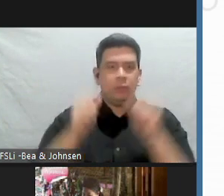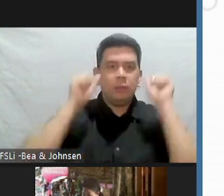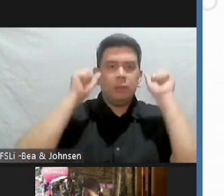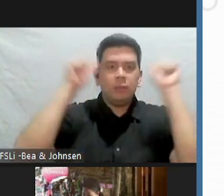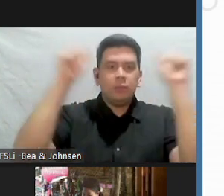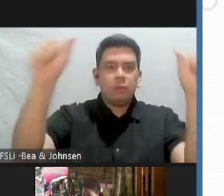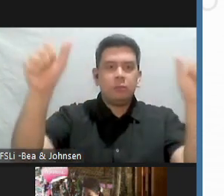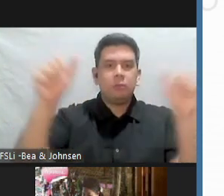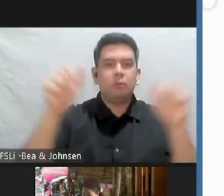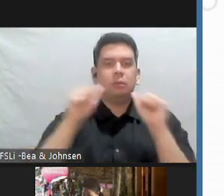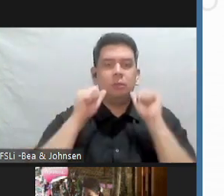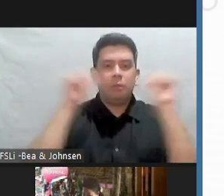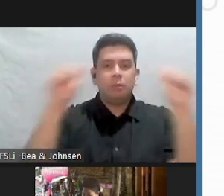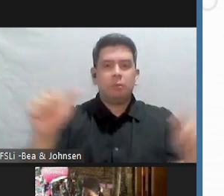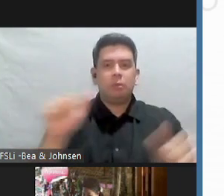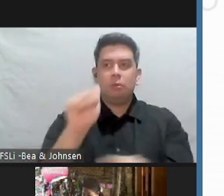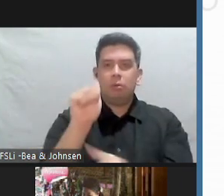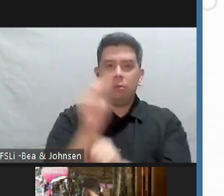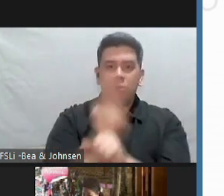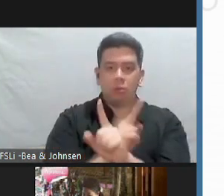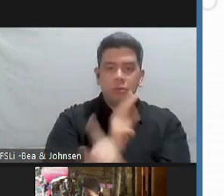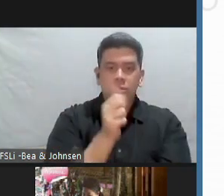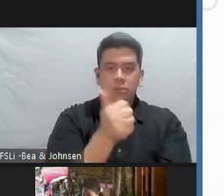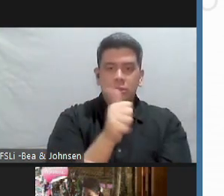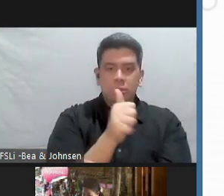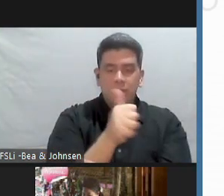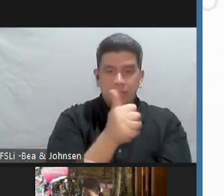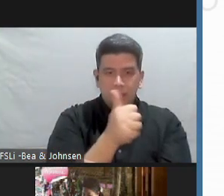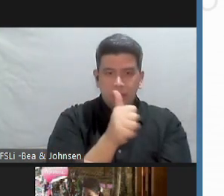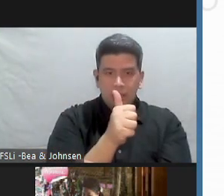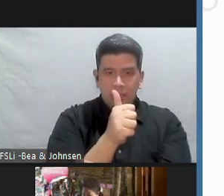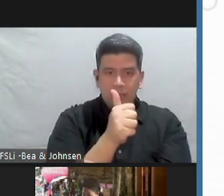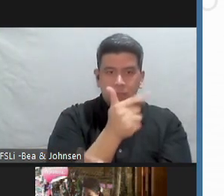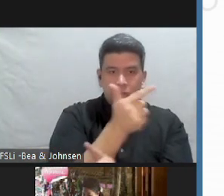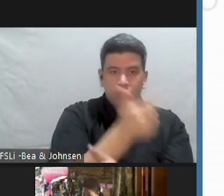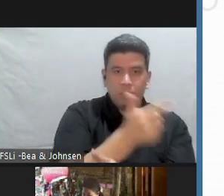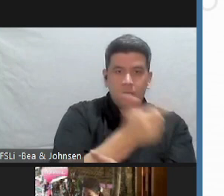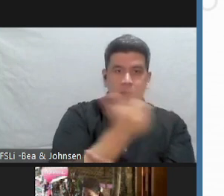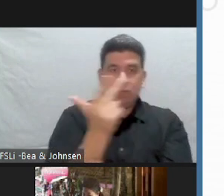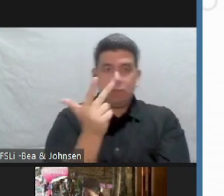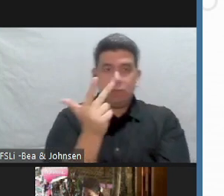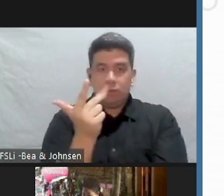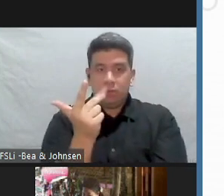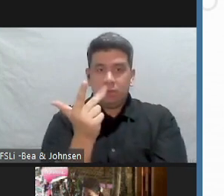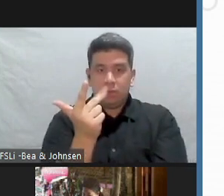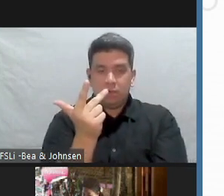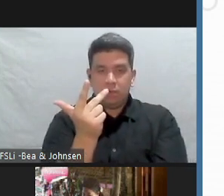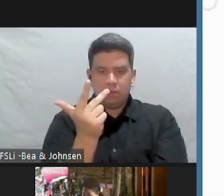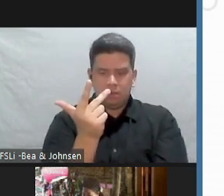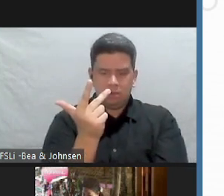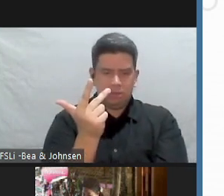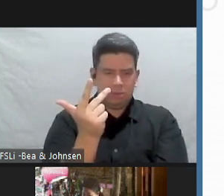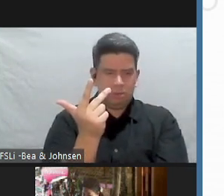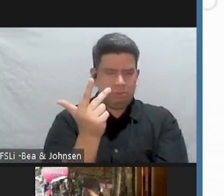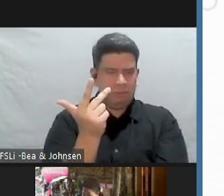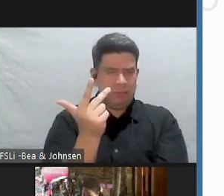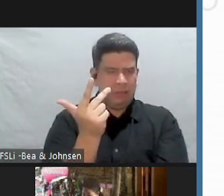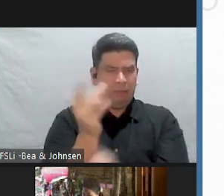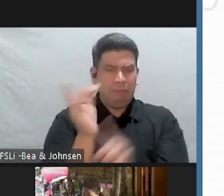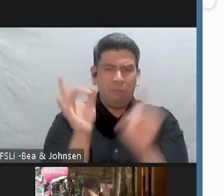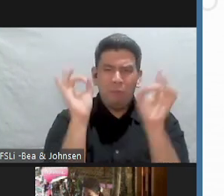2023. At ang masaklap nito ay panahon pa ito ng itong buwan na to ay buwan ng wika, no? At